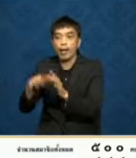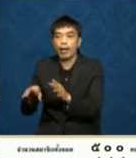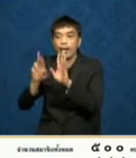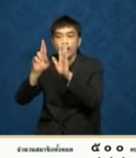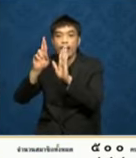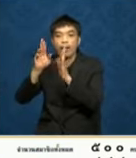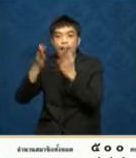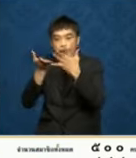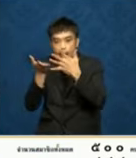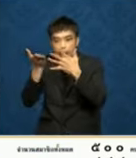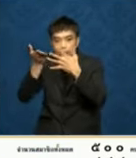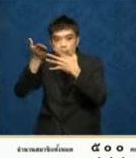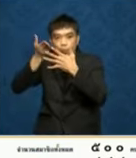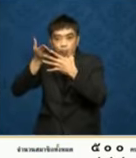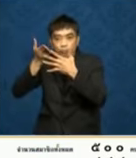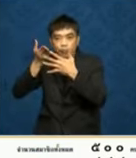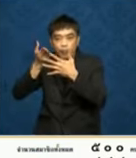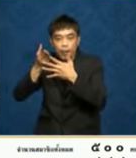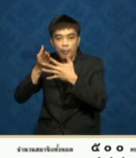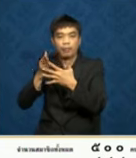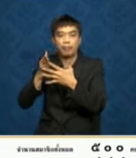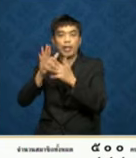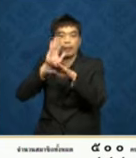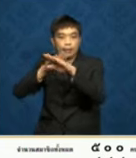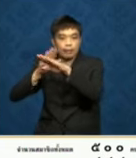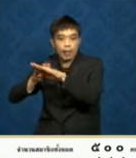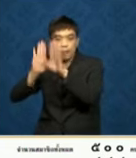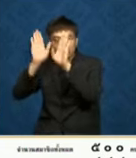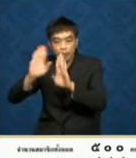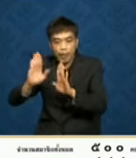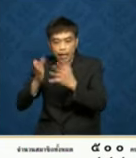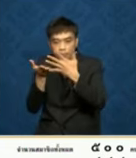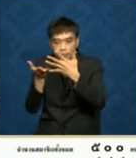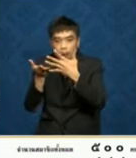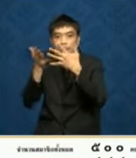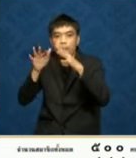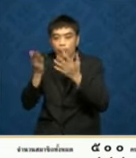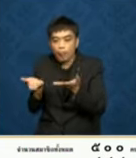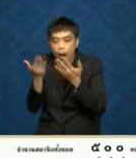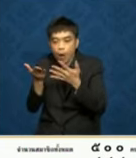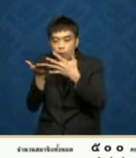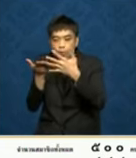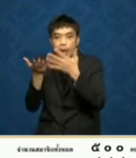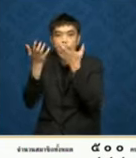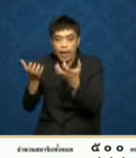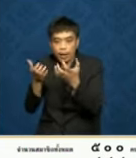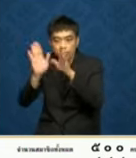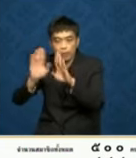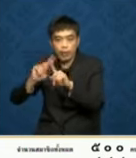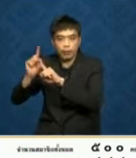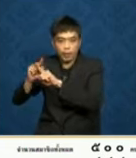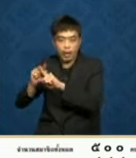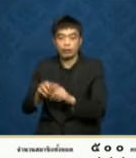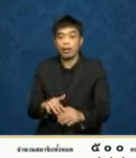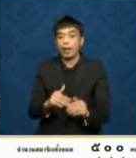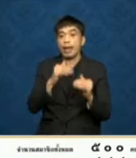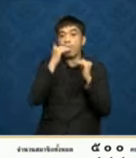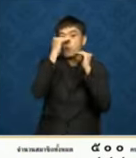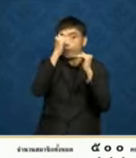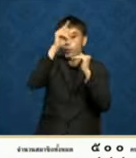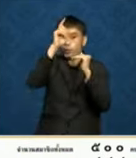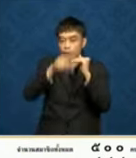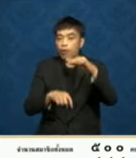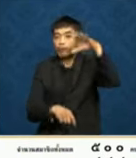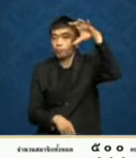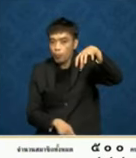คยกบ Apple ครัเพื่อให้เขาเปิดระบบใน iOSนปเทศไยให้ครับต่ไปคอการกำหนดนะครับ ว่าหน่วยงานที่จะรัผดชอบ